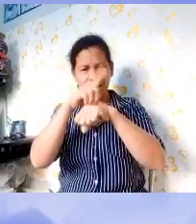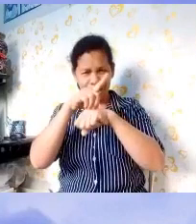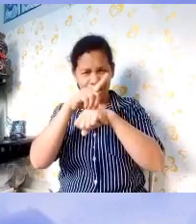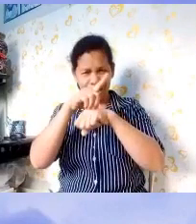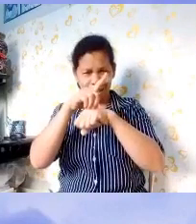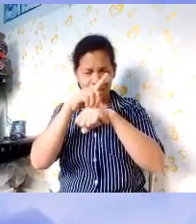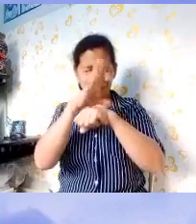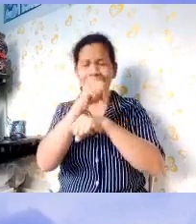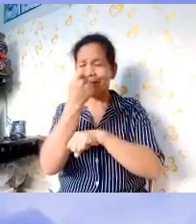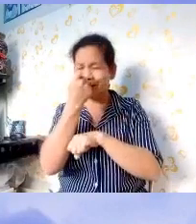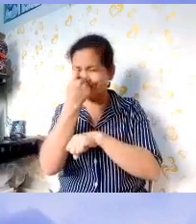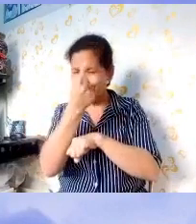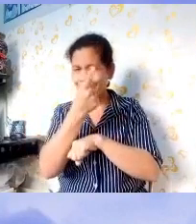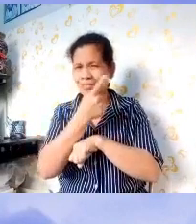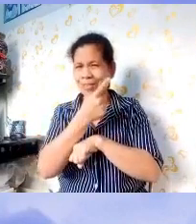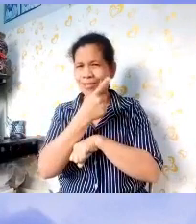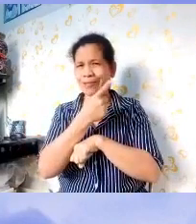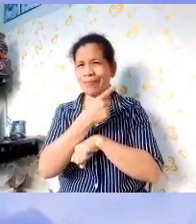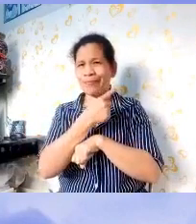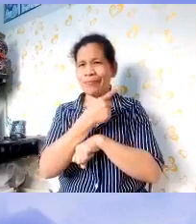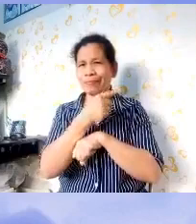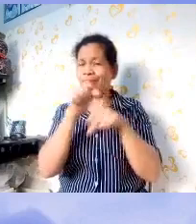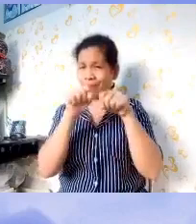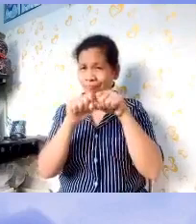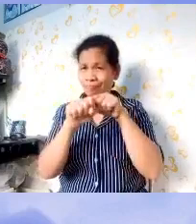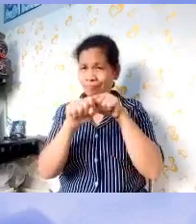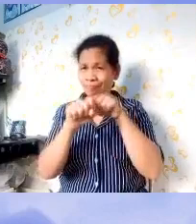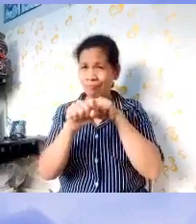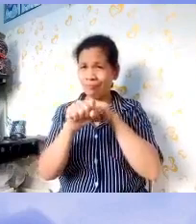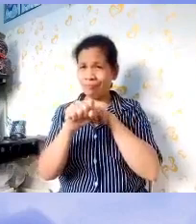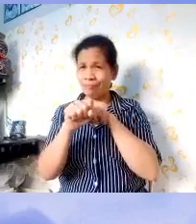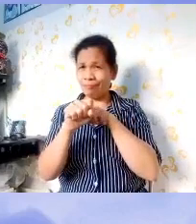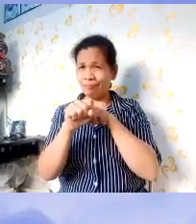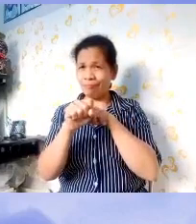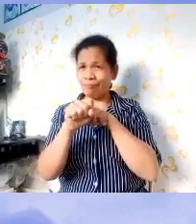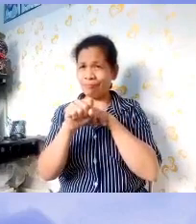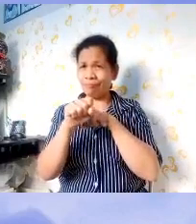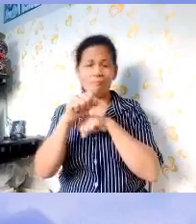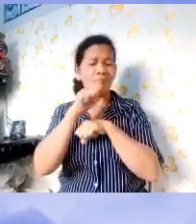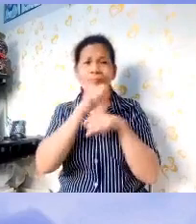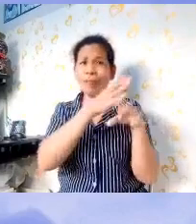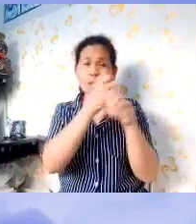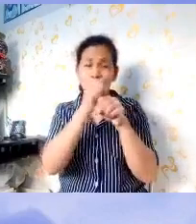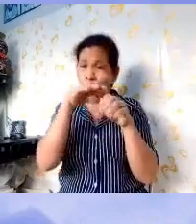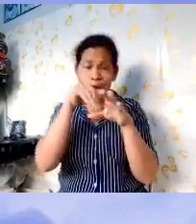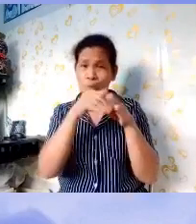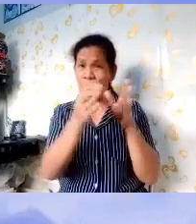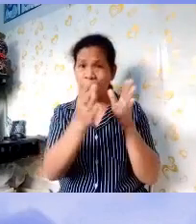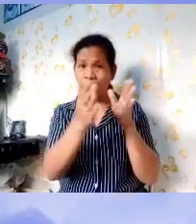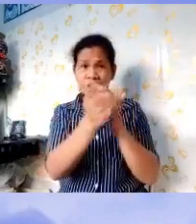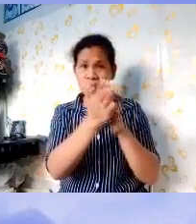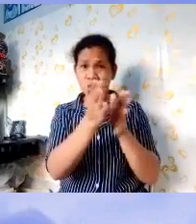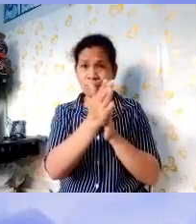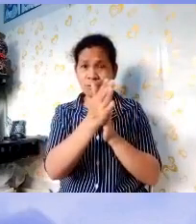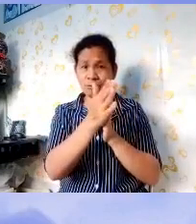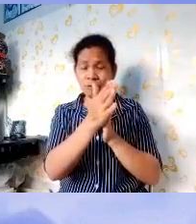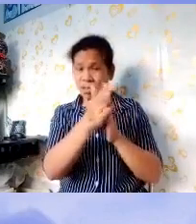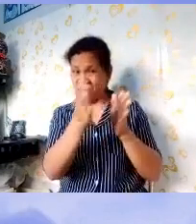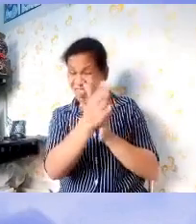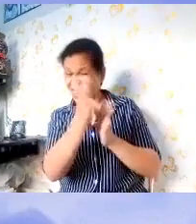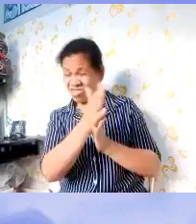pagkaunawa. Kaya ito po, mga kapatid, hindi nakukuha po sa school. Kami na mga pastor, 5 years, 4 years po